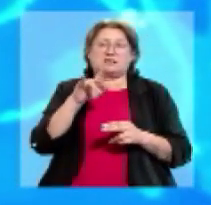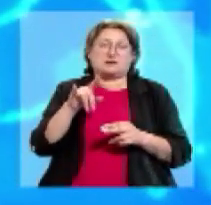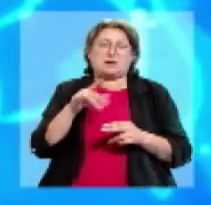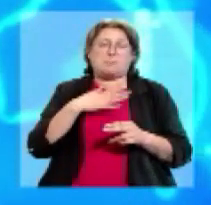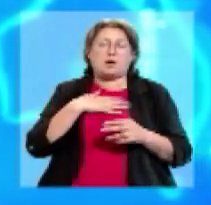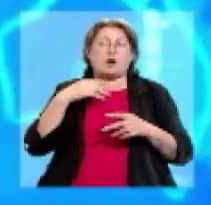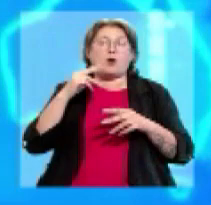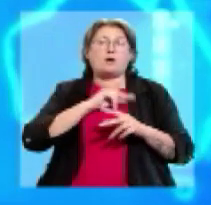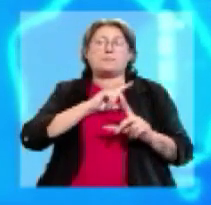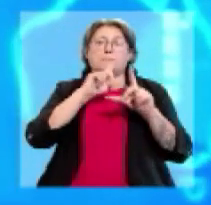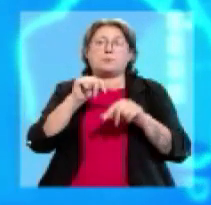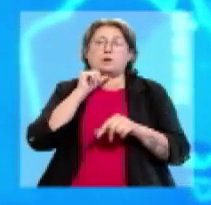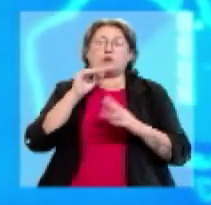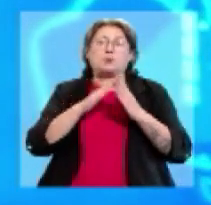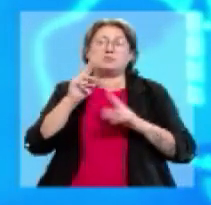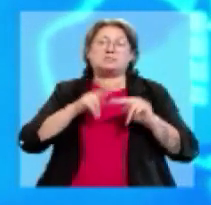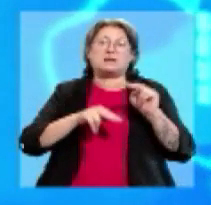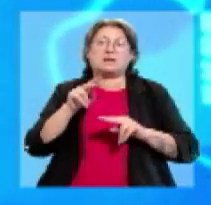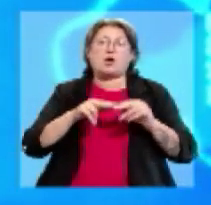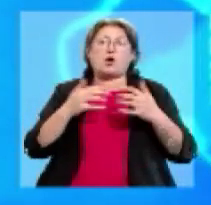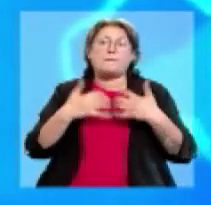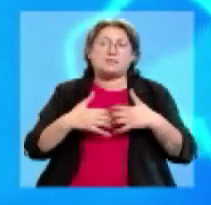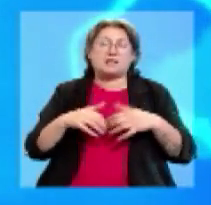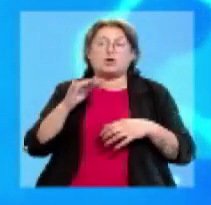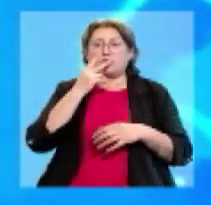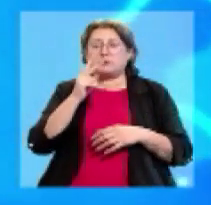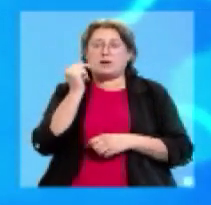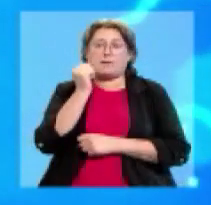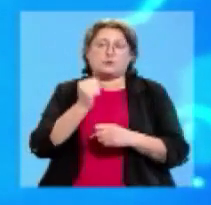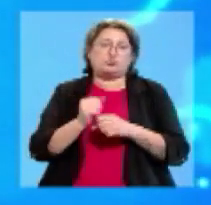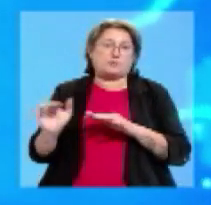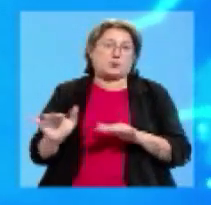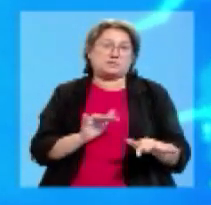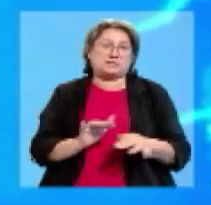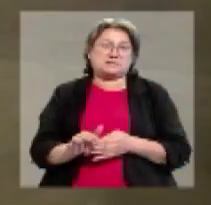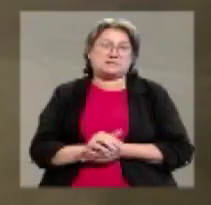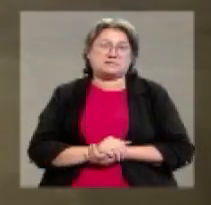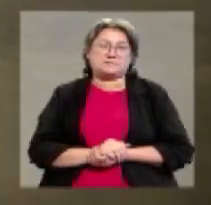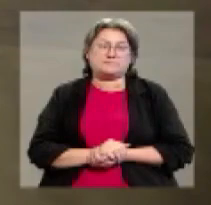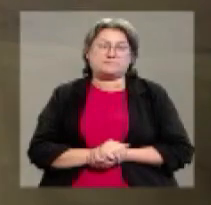Мои коллеги побывали в Кустанайском домостроительном комбинате и увидели рабочий процесс.